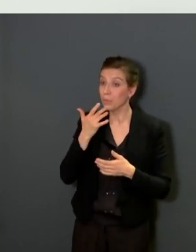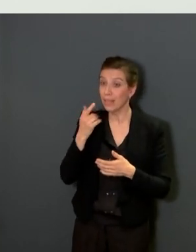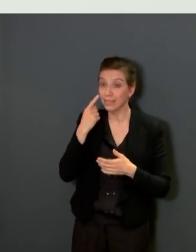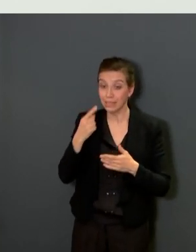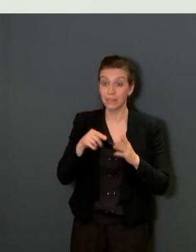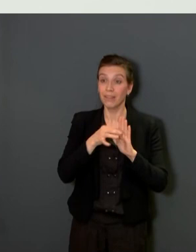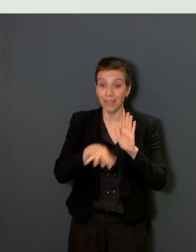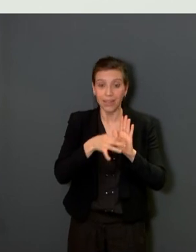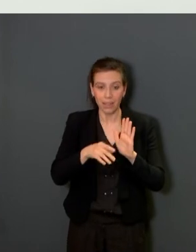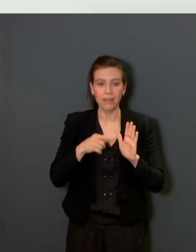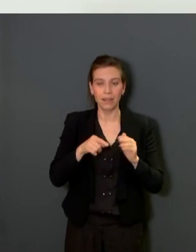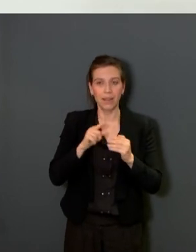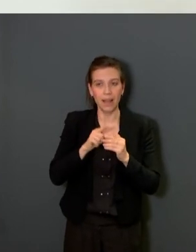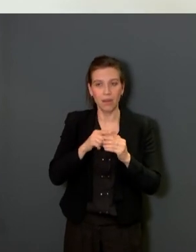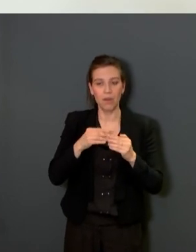dat het veilig genoeg is. En